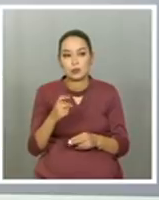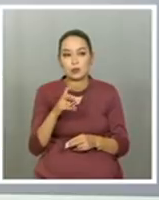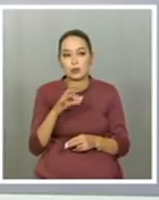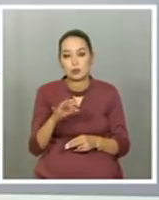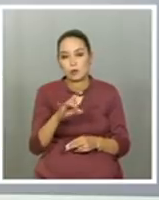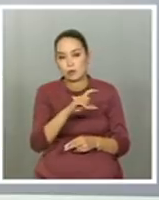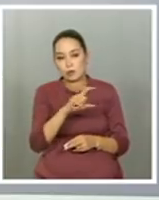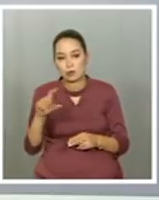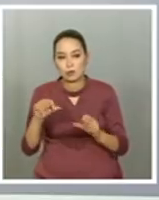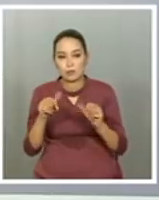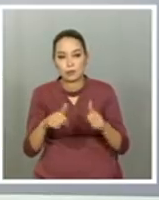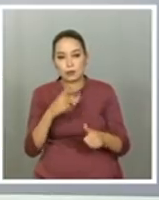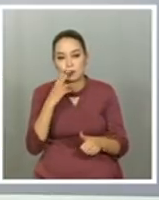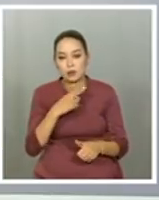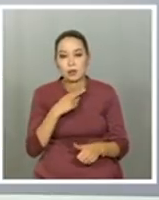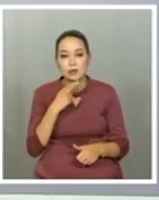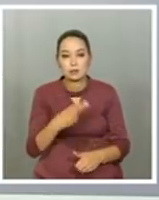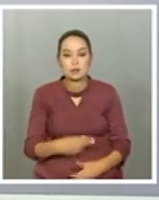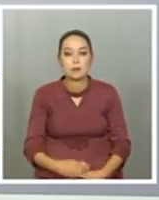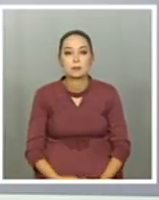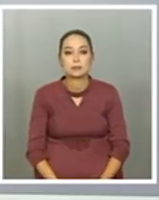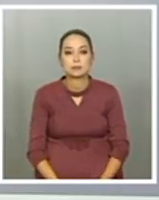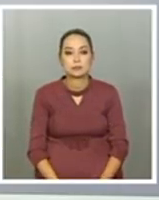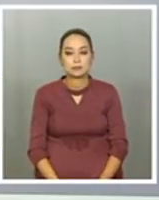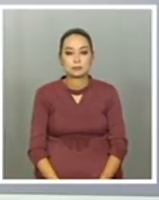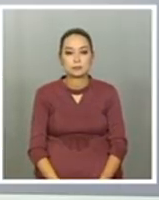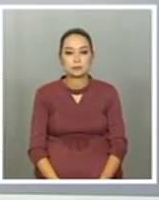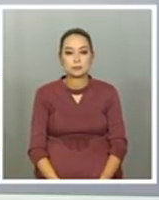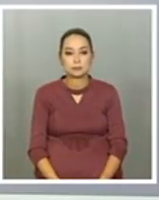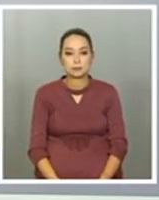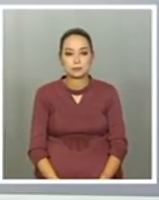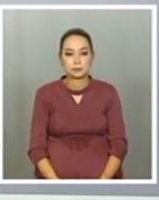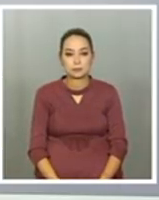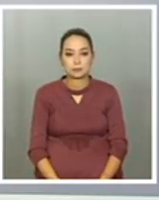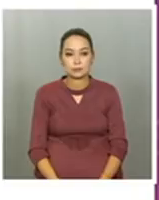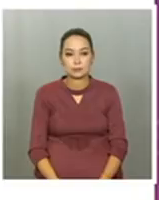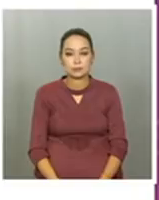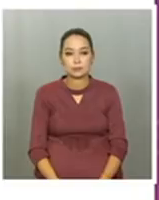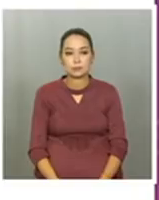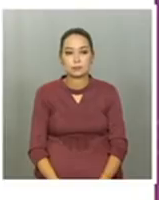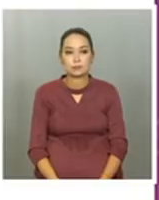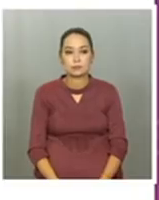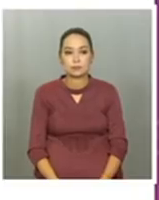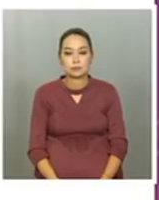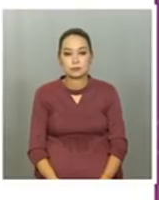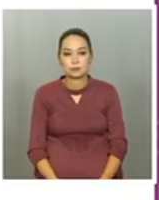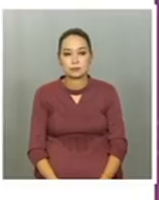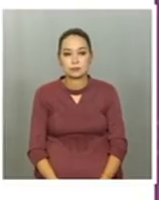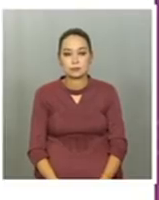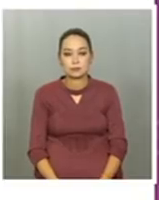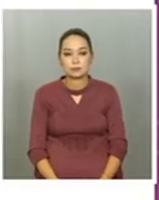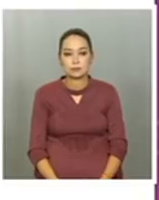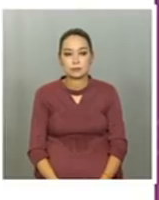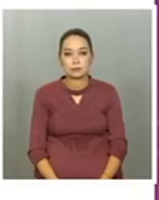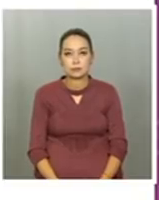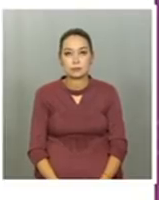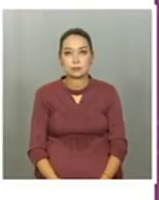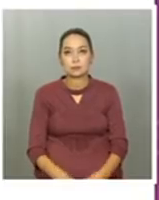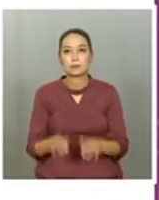темірдің эквивалентісін 3 валентті қосылысына дейін тотықтырады. Балалар,